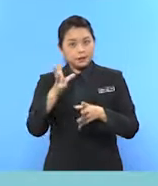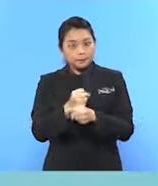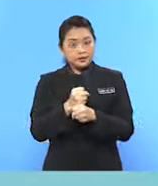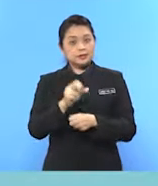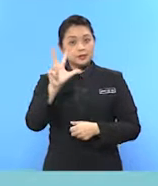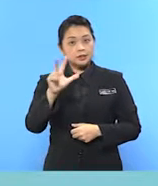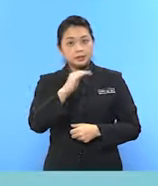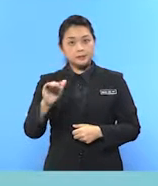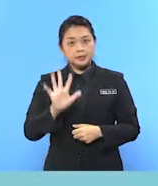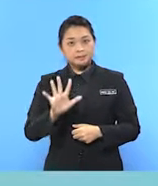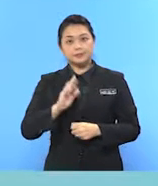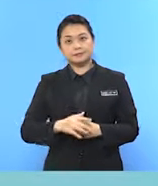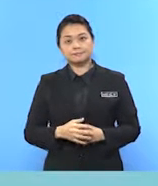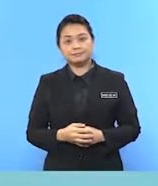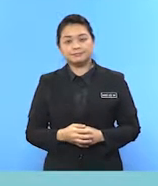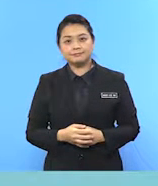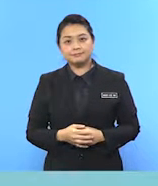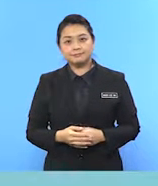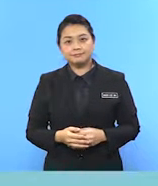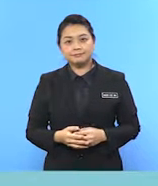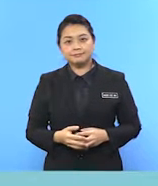PR3 bersamaan dengan